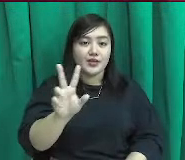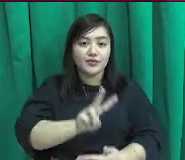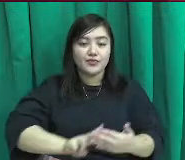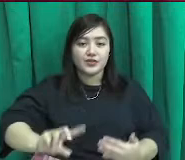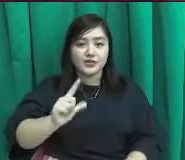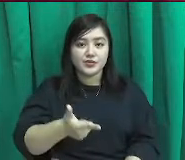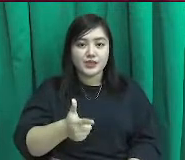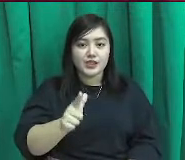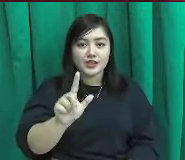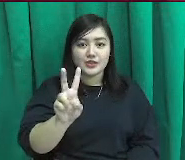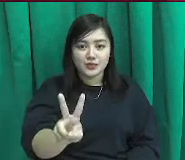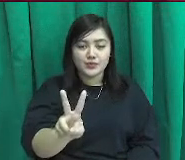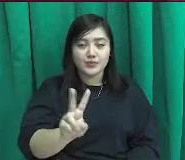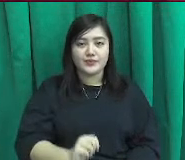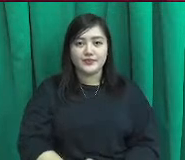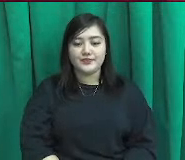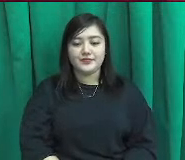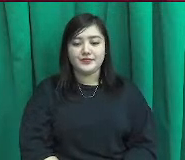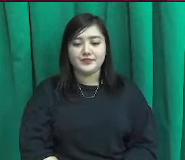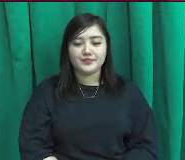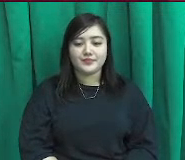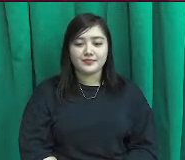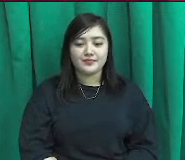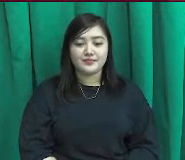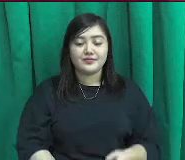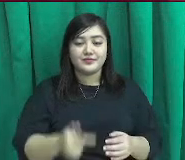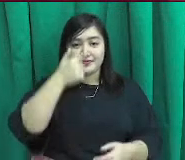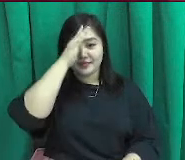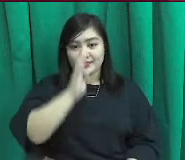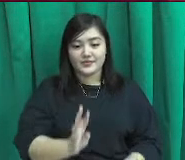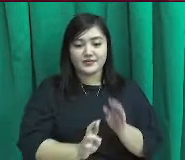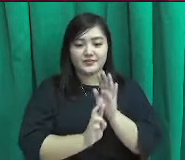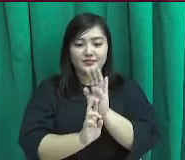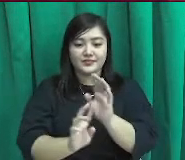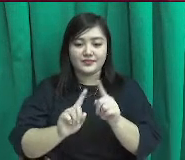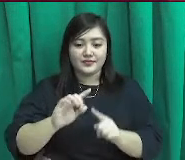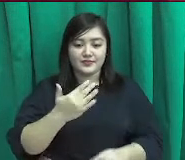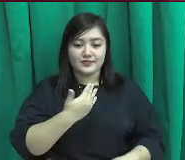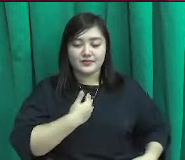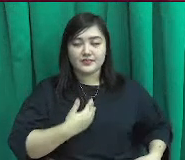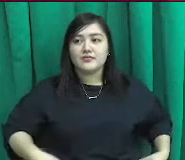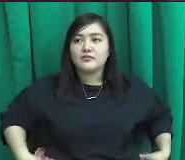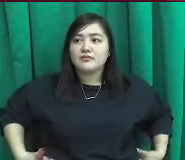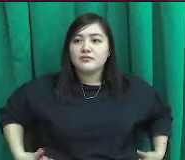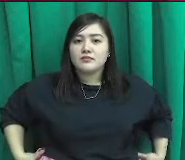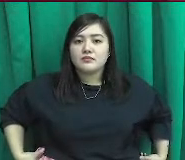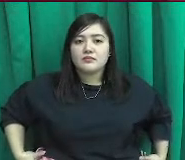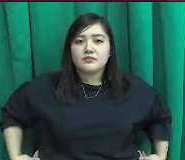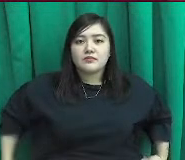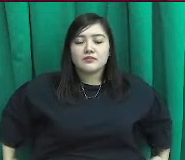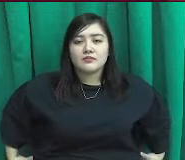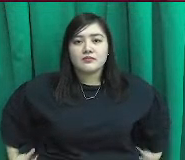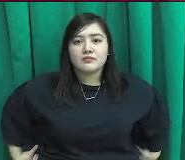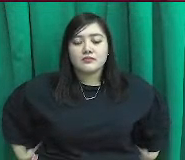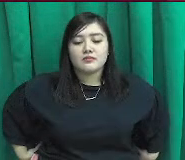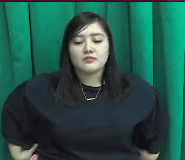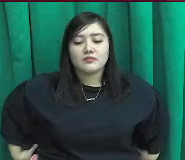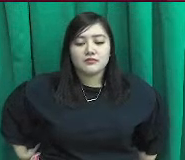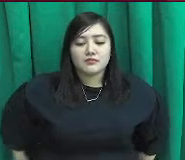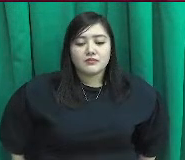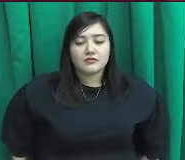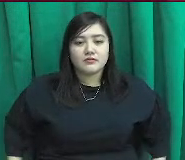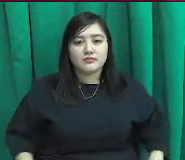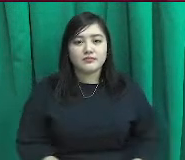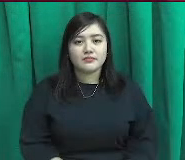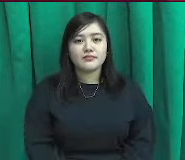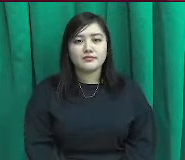long-suffering. Yeah. Yun. Gentleness, goodness, faith, meekness, and temperance. Ito po yung binabalik-balikan ko